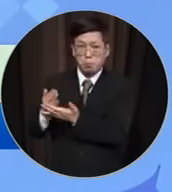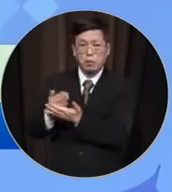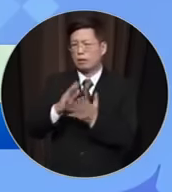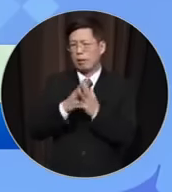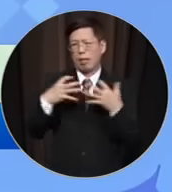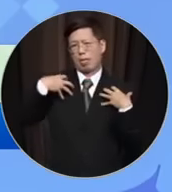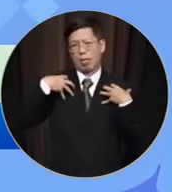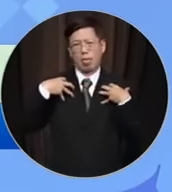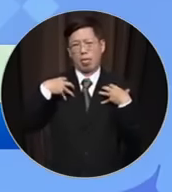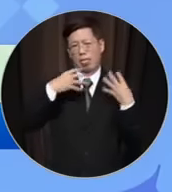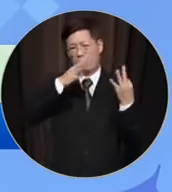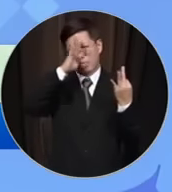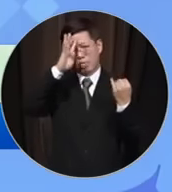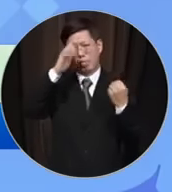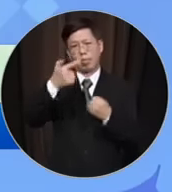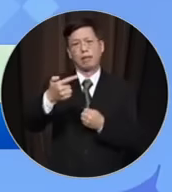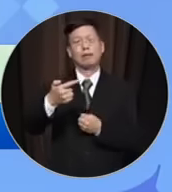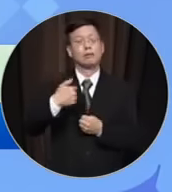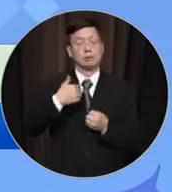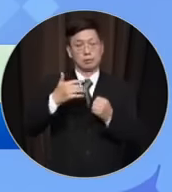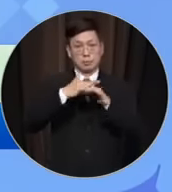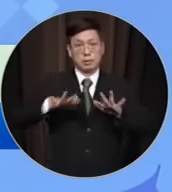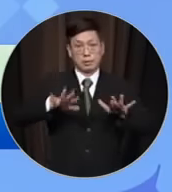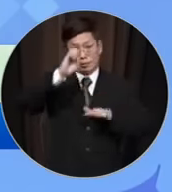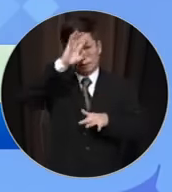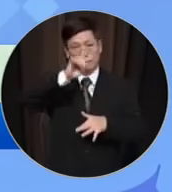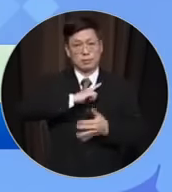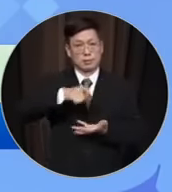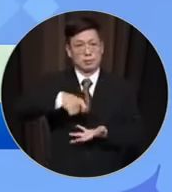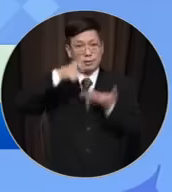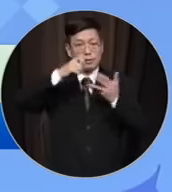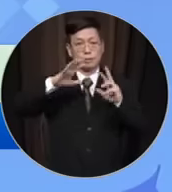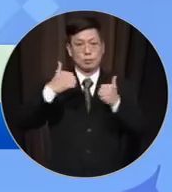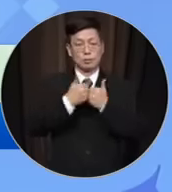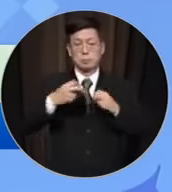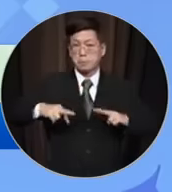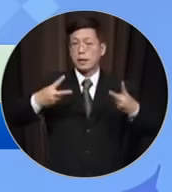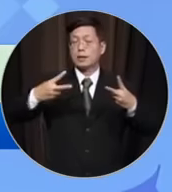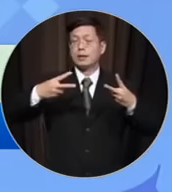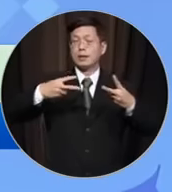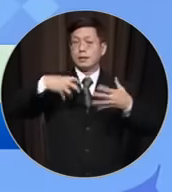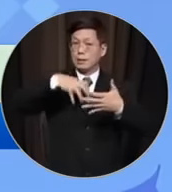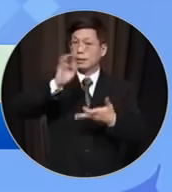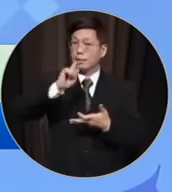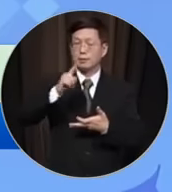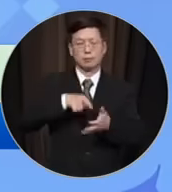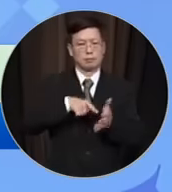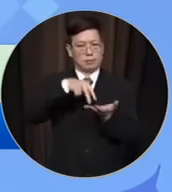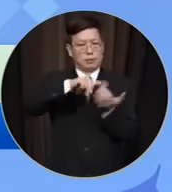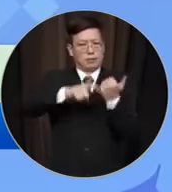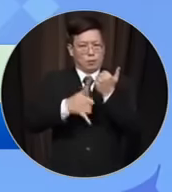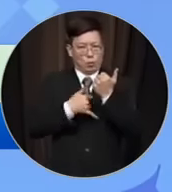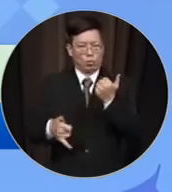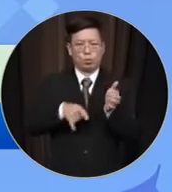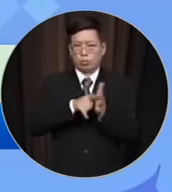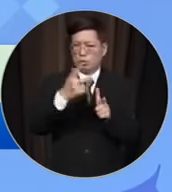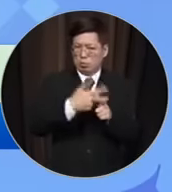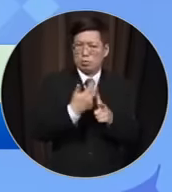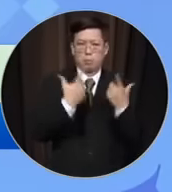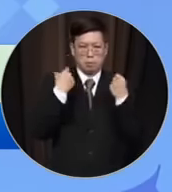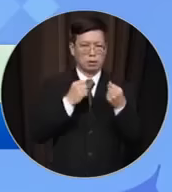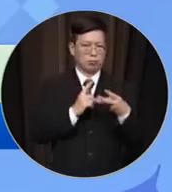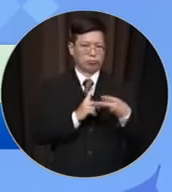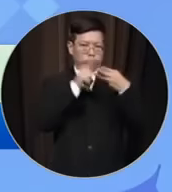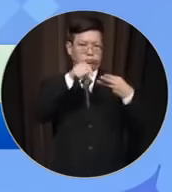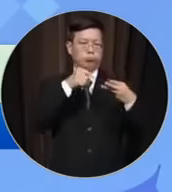忙不过来了。所以民进党在所提出的国会改革主张当中，立委专职化便是最主要的环